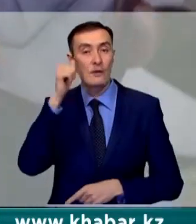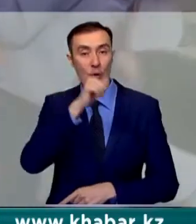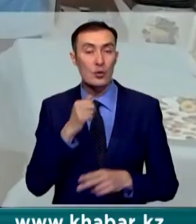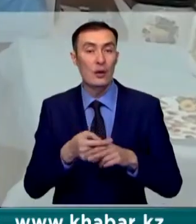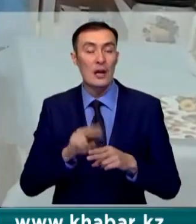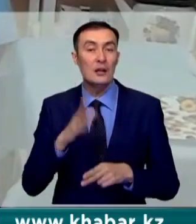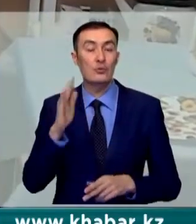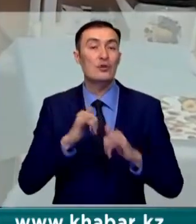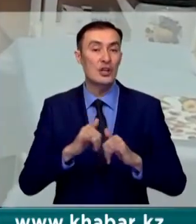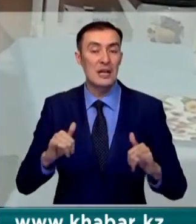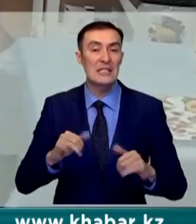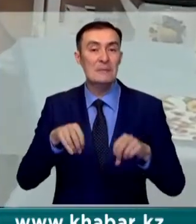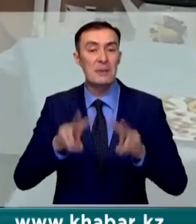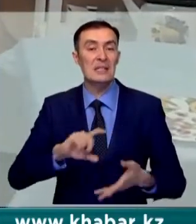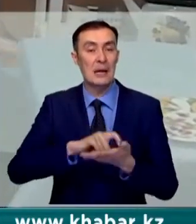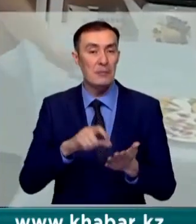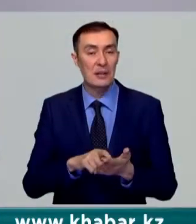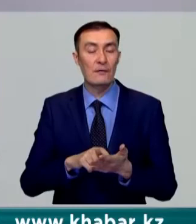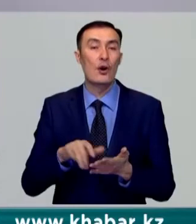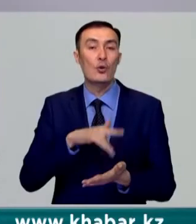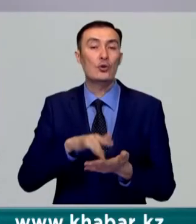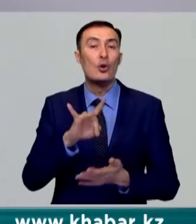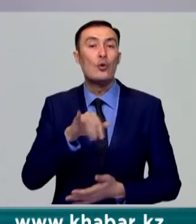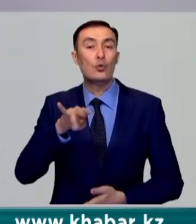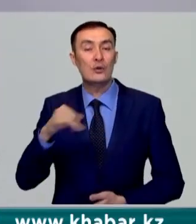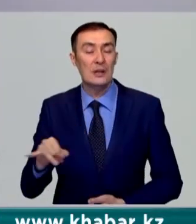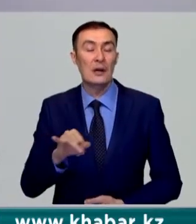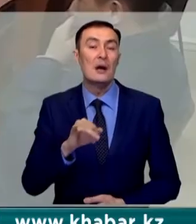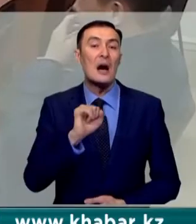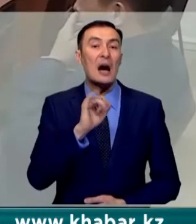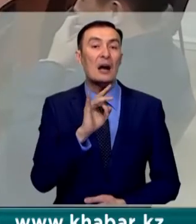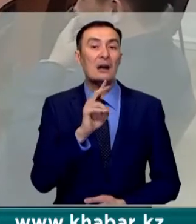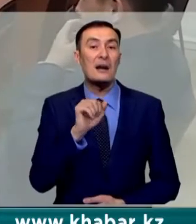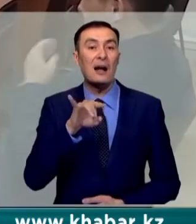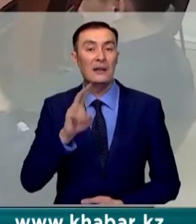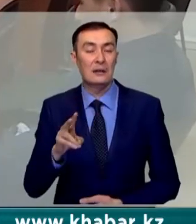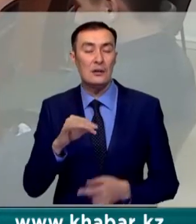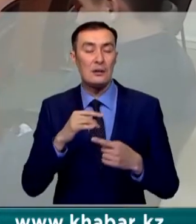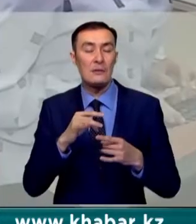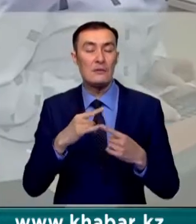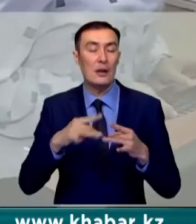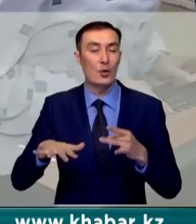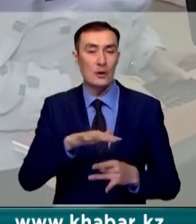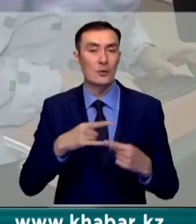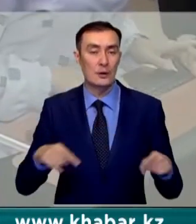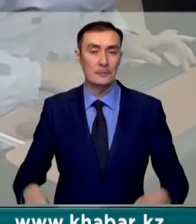сеть начнут расширять. Спецкабинеты появятся в Рудном, Аркалыке и в Карасузском районе. Артем Грапов и Сергей Трахтенберг, Хабар, Кустанай.